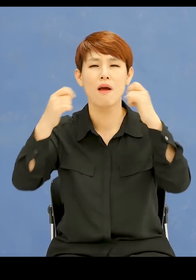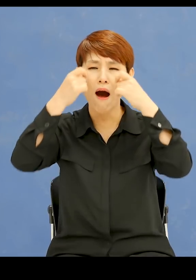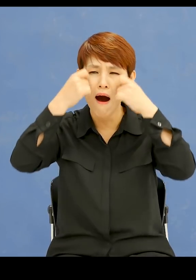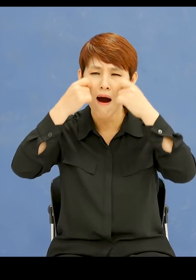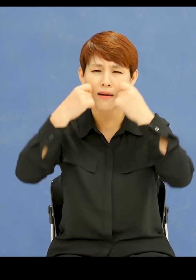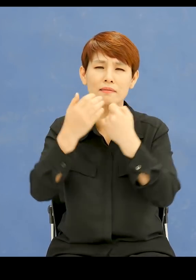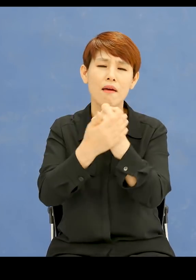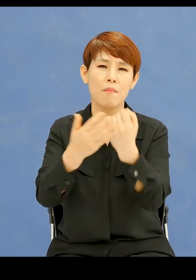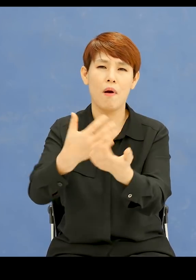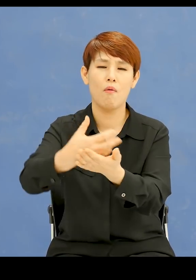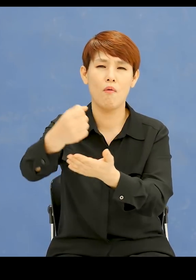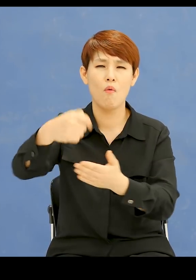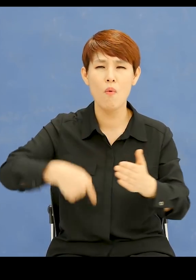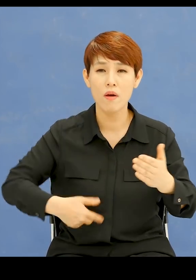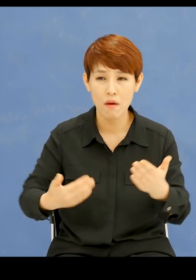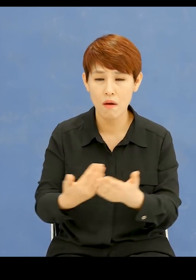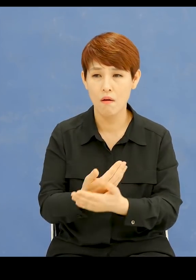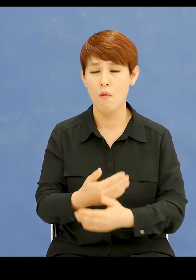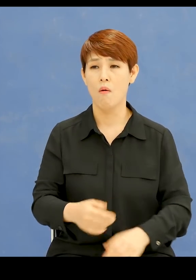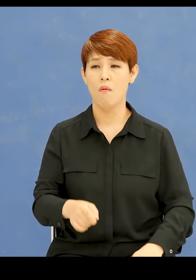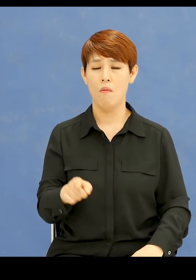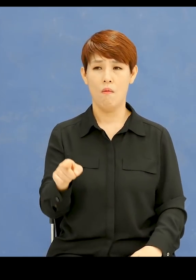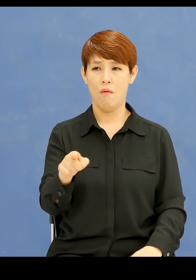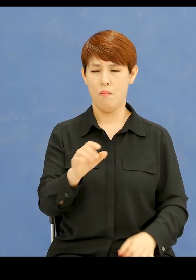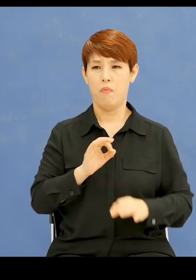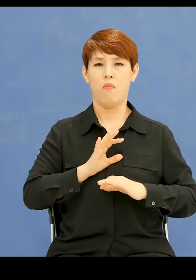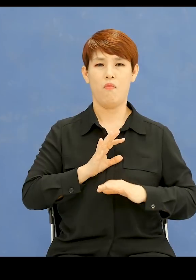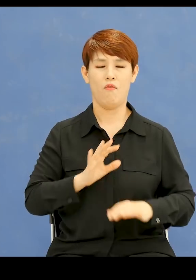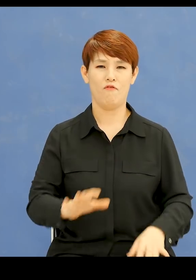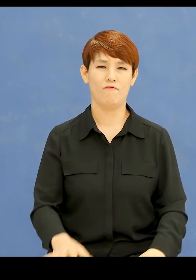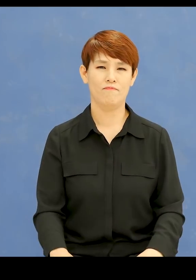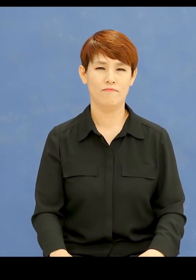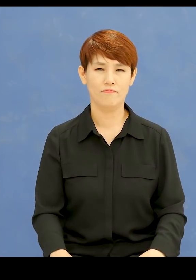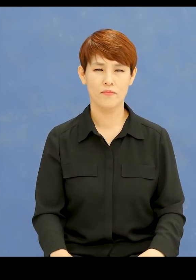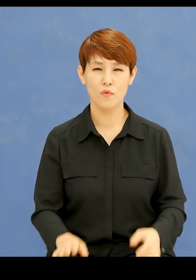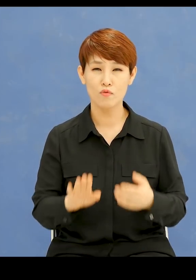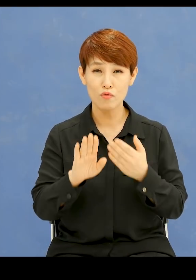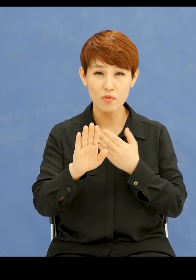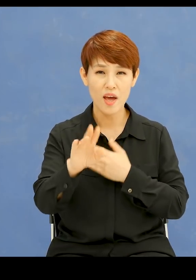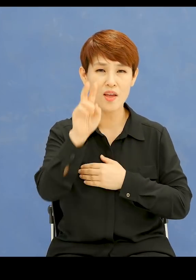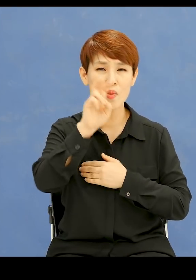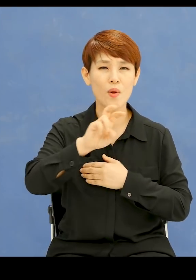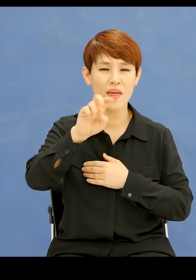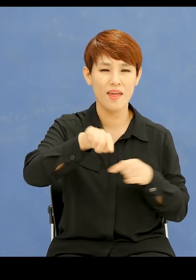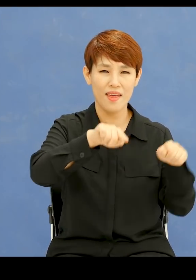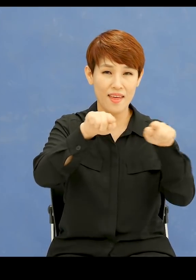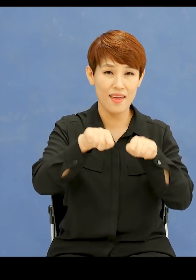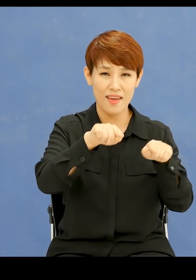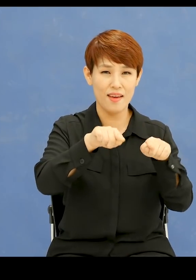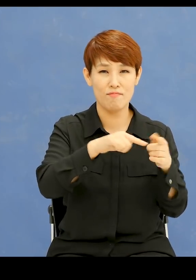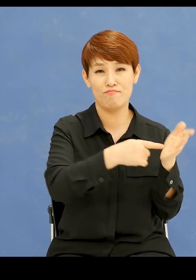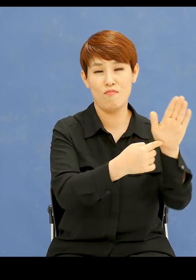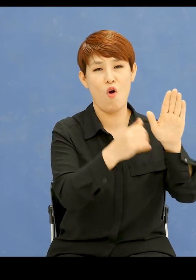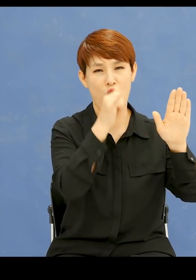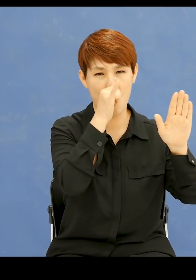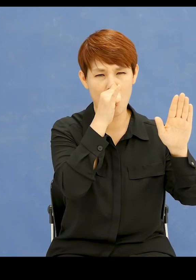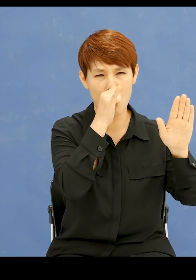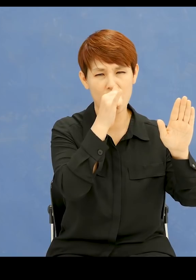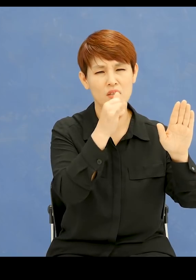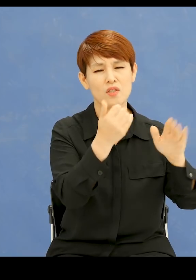은혜 받고 막 회개하고 하는 모습을 보면서 깜짝 놀랐어요. 근데 그 이후에 앨범이 이후에 나왔는데 앨범도 네. 나오기